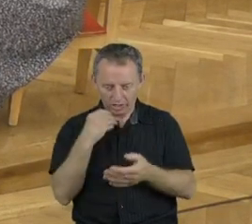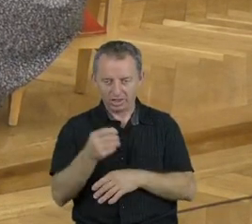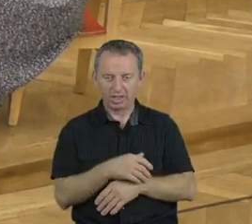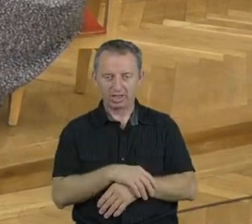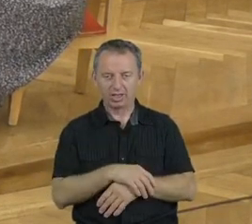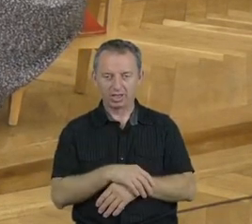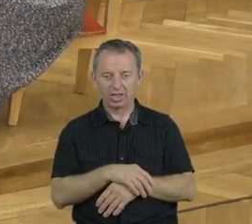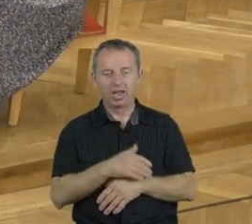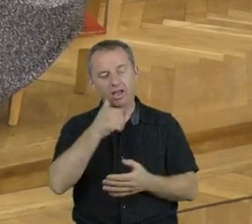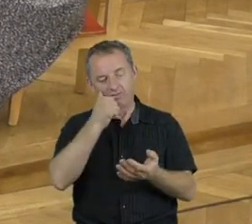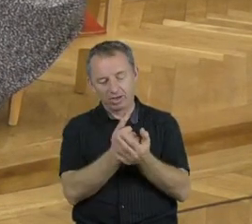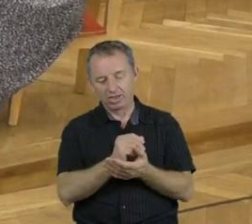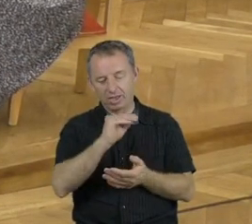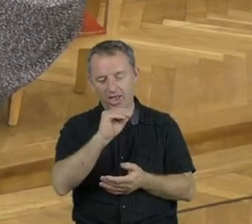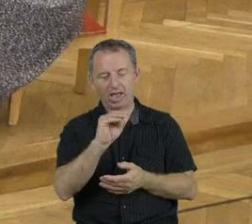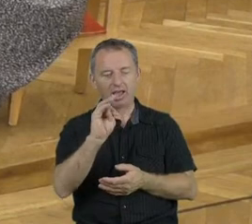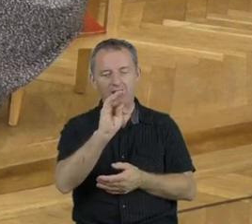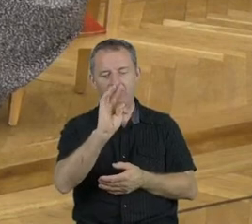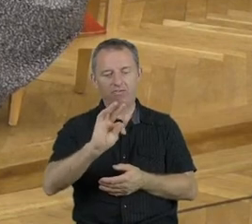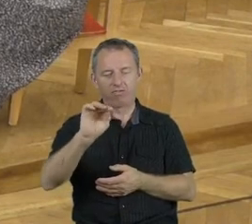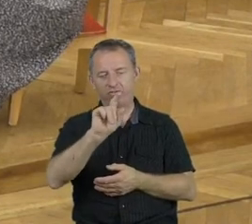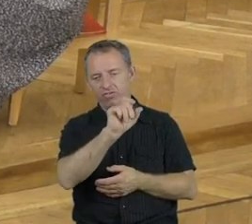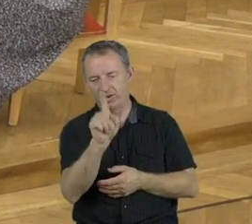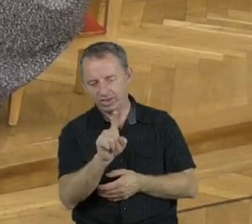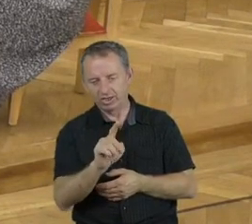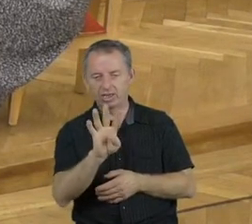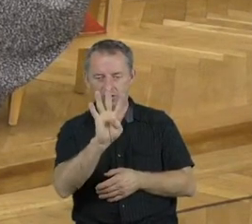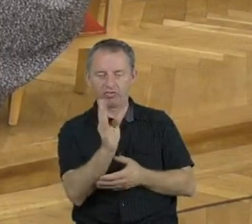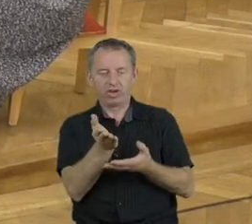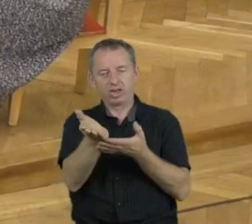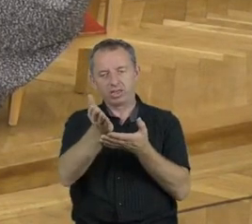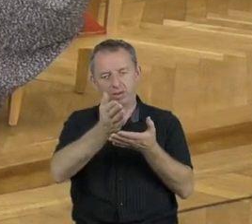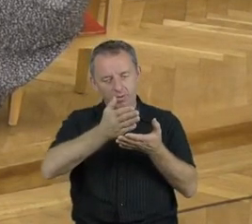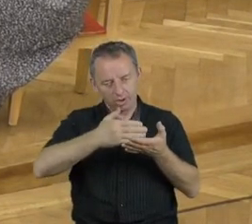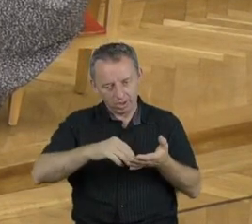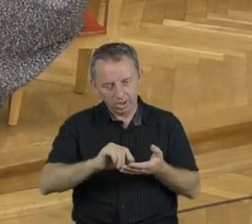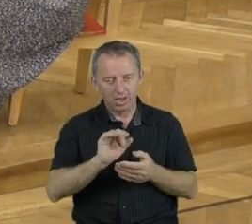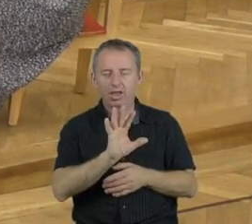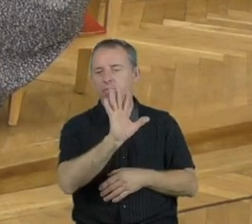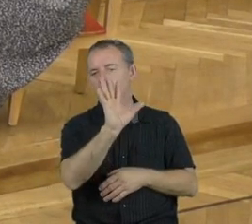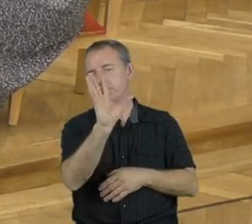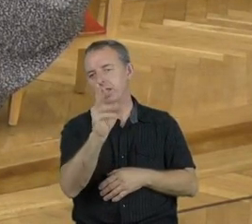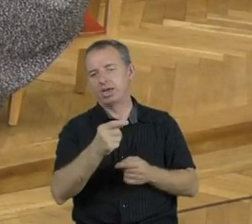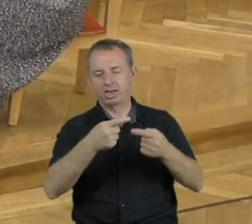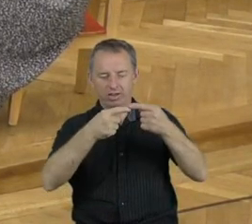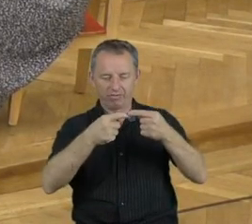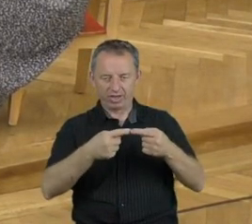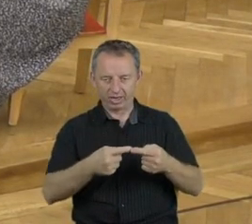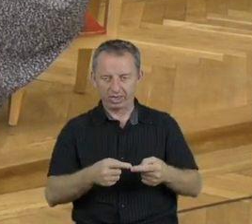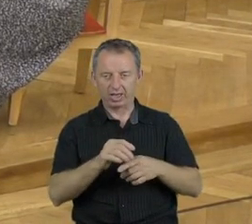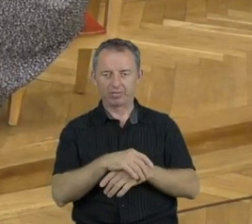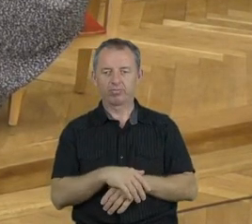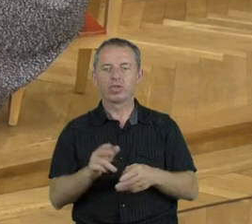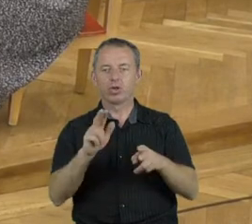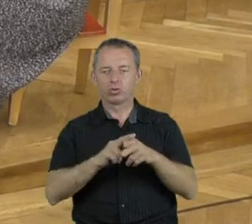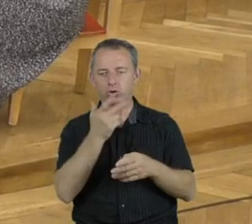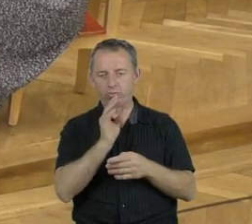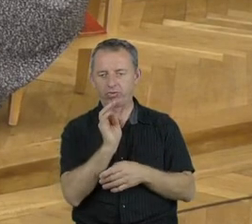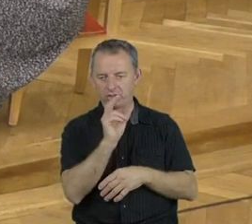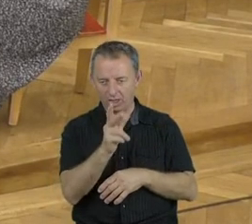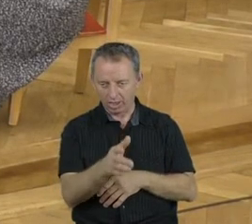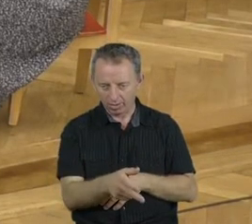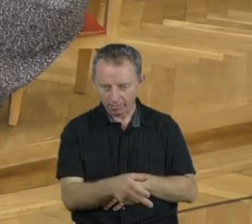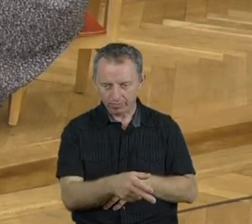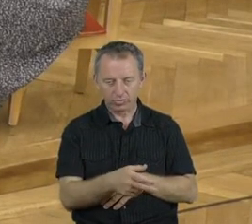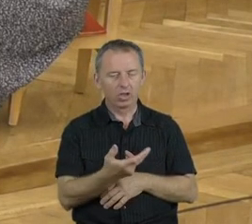w liście do Efezjan, w 4 rozdziale, jest taki piękny werset, który mówi tak.